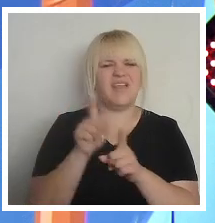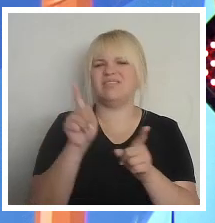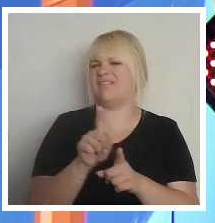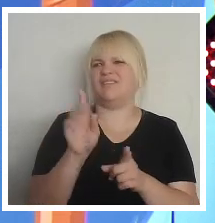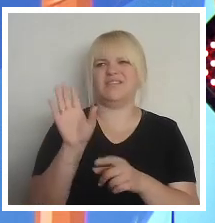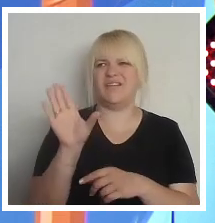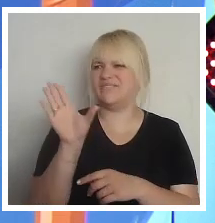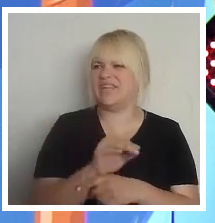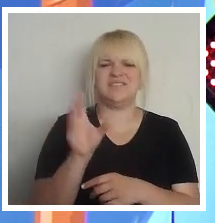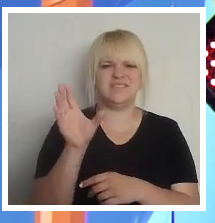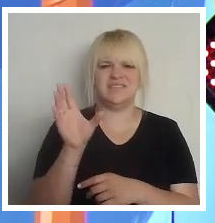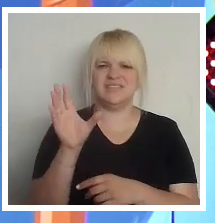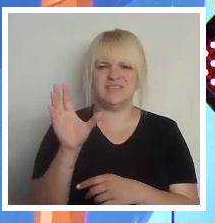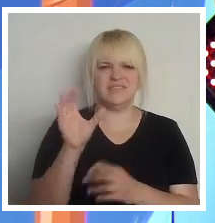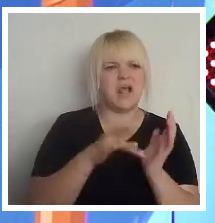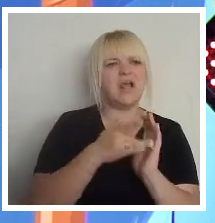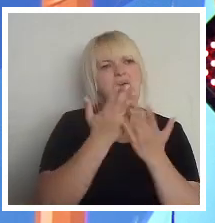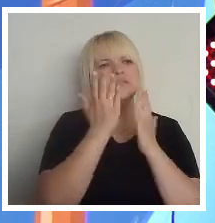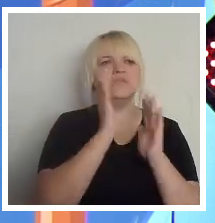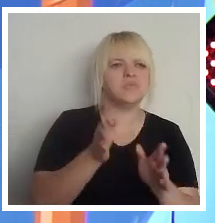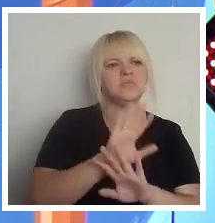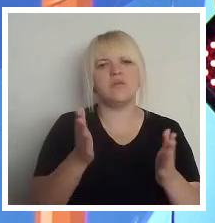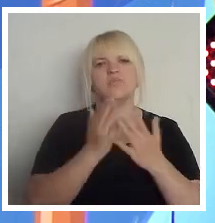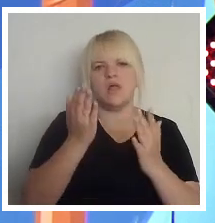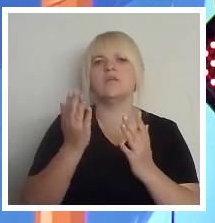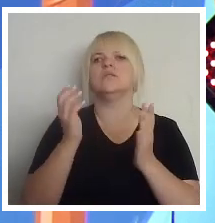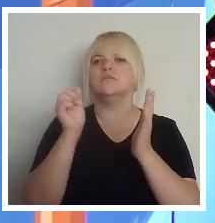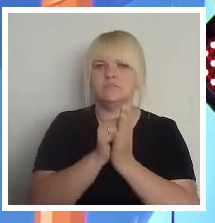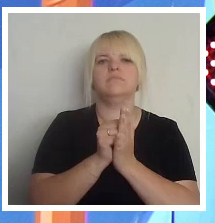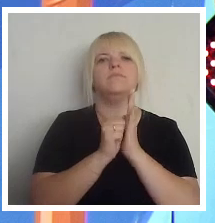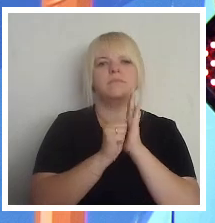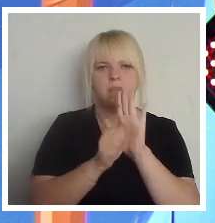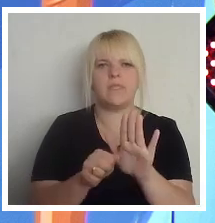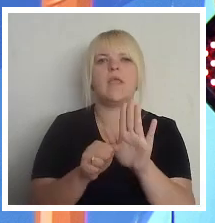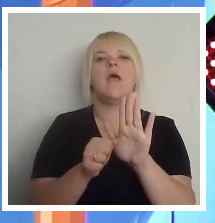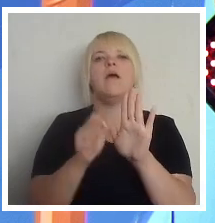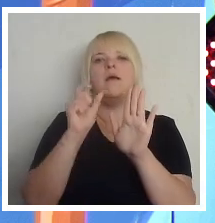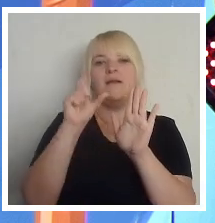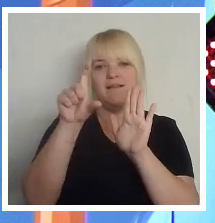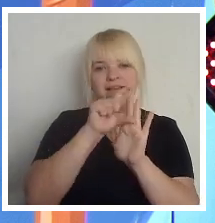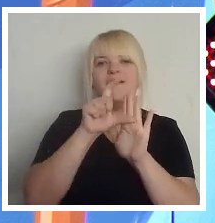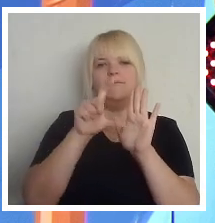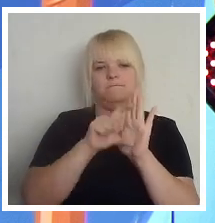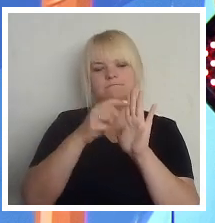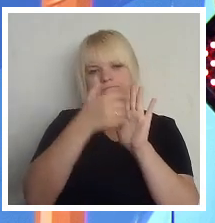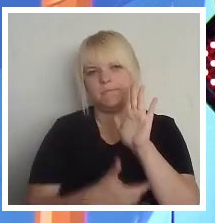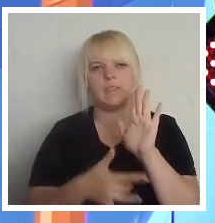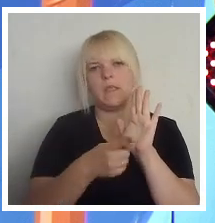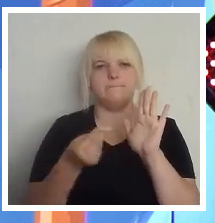ka tur kāds lasīs vai nelasīs, tie raksti ir jāliek tajā paywallā. Tāpēc, ka tas ir vienīgais veids, kā